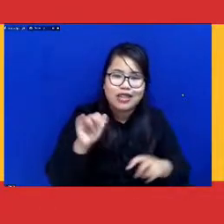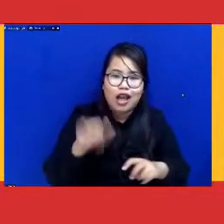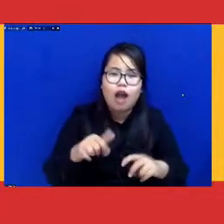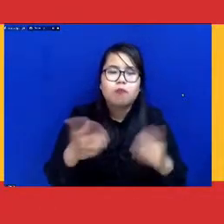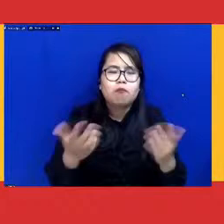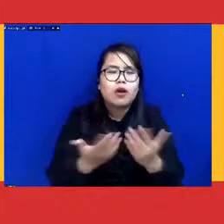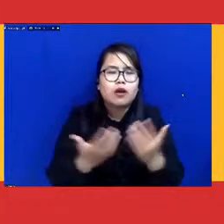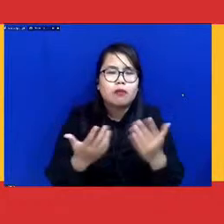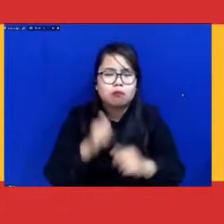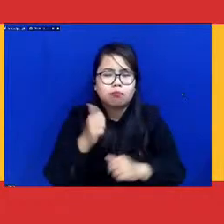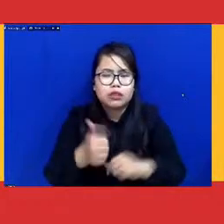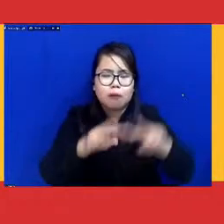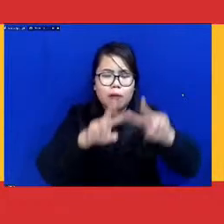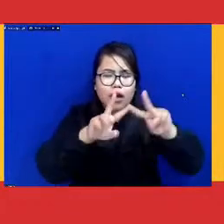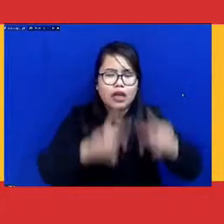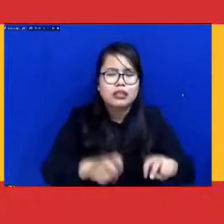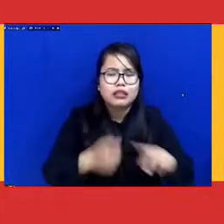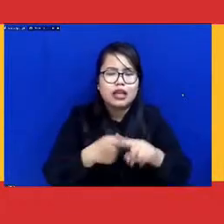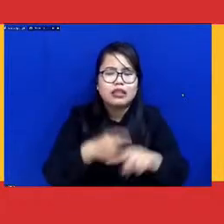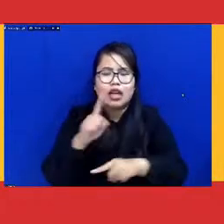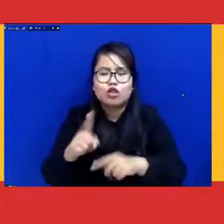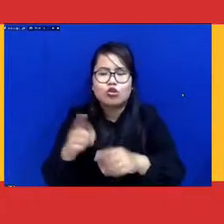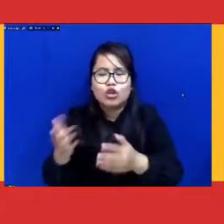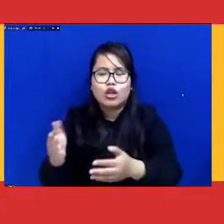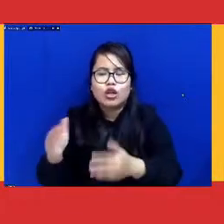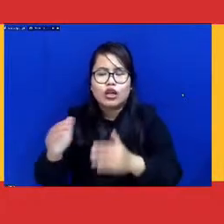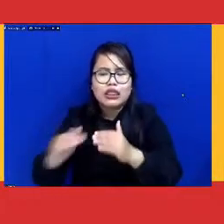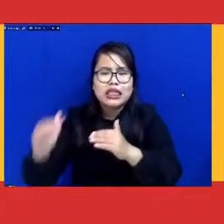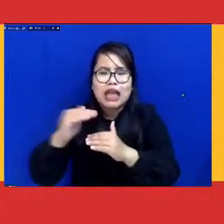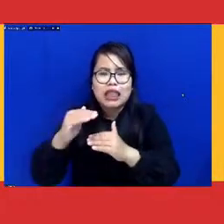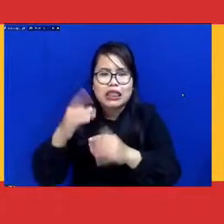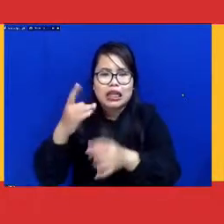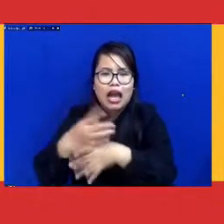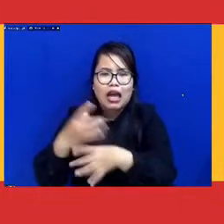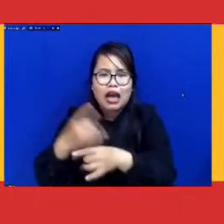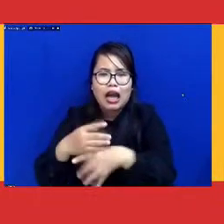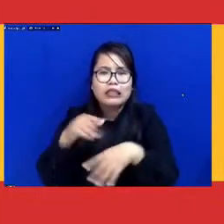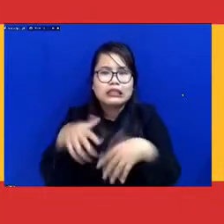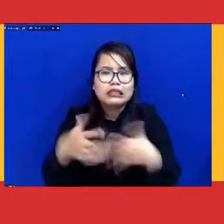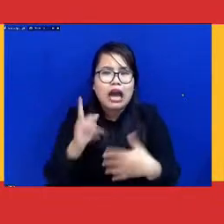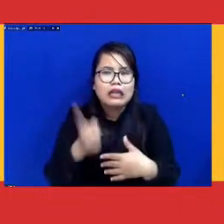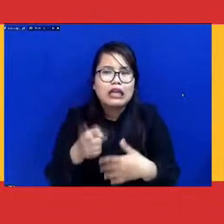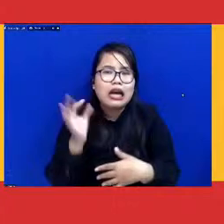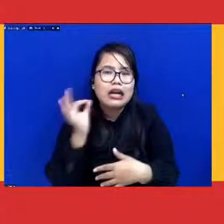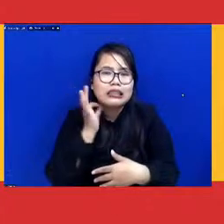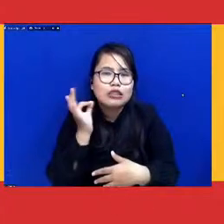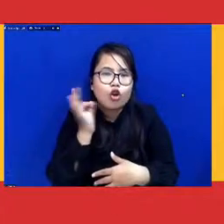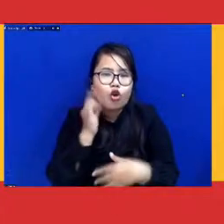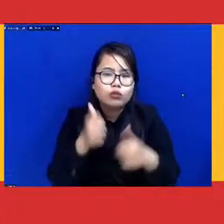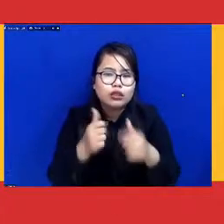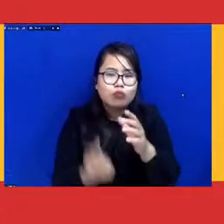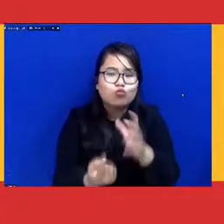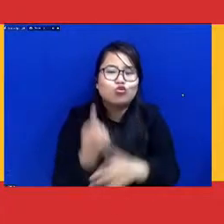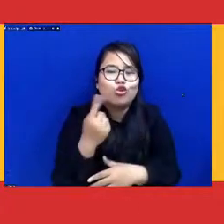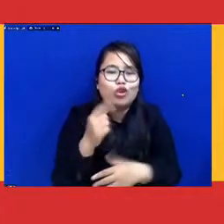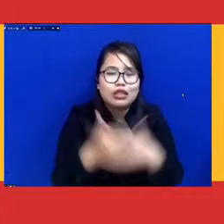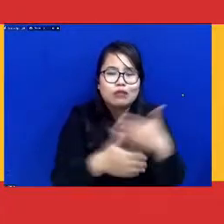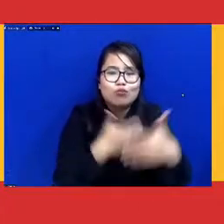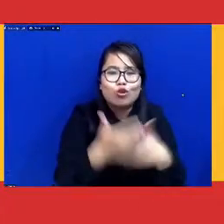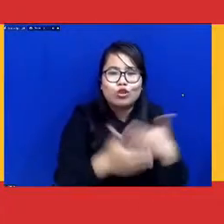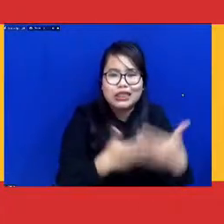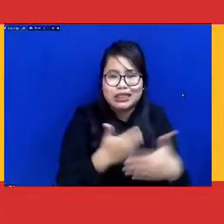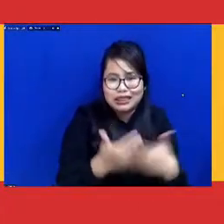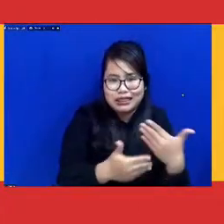bagaimana menganalisa dari satu tingkat kegagalan sehingga ada risiko yang akan muncul dalam proses